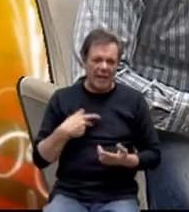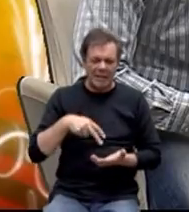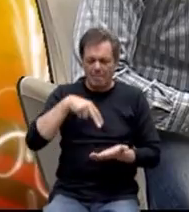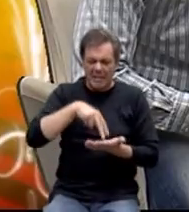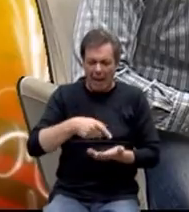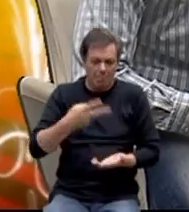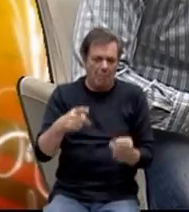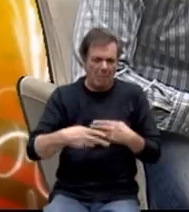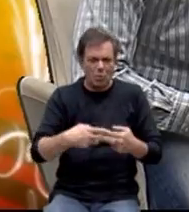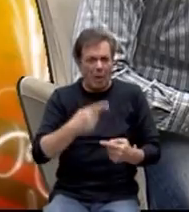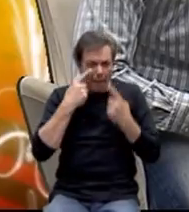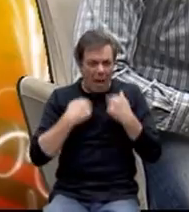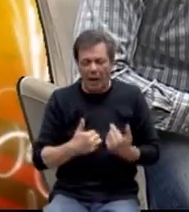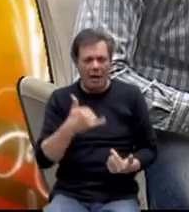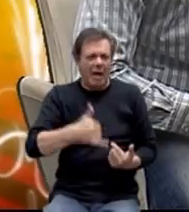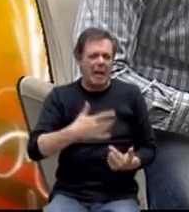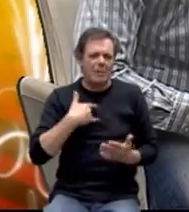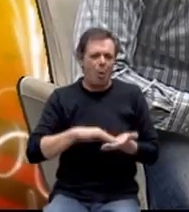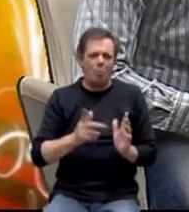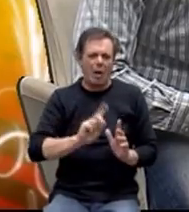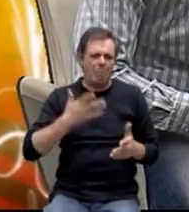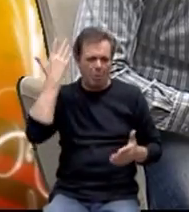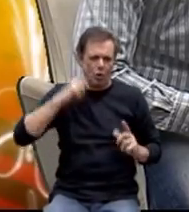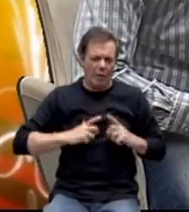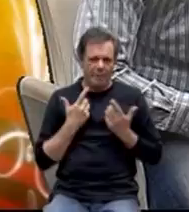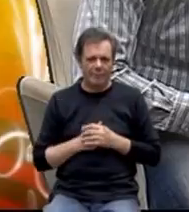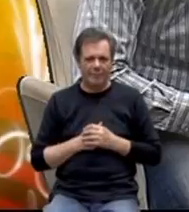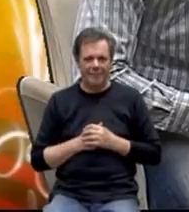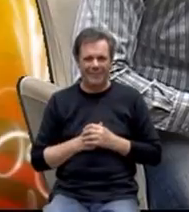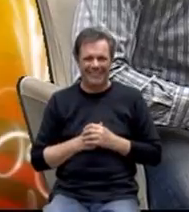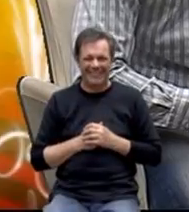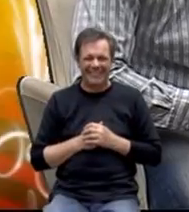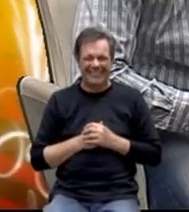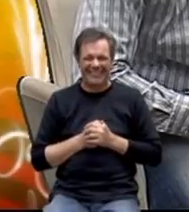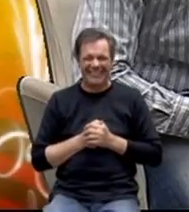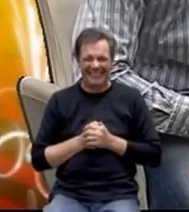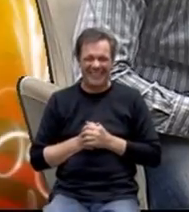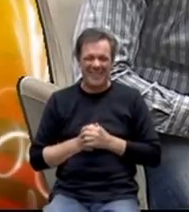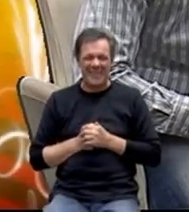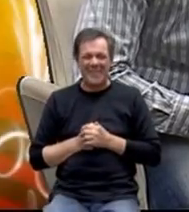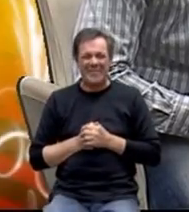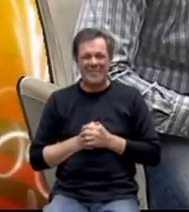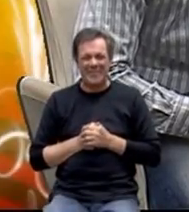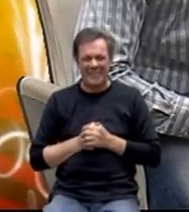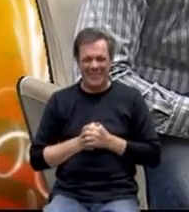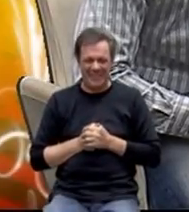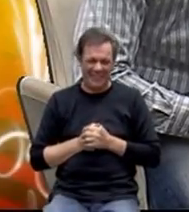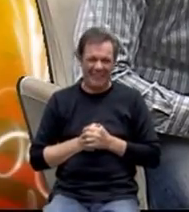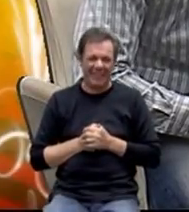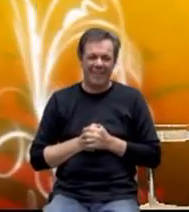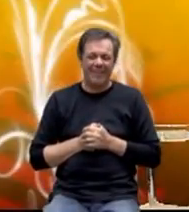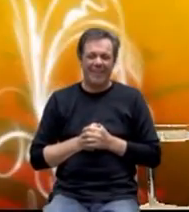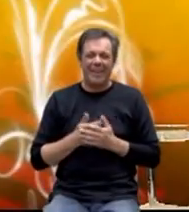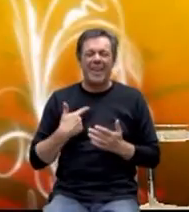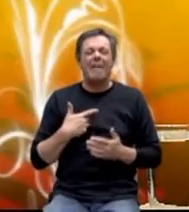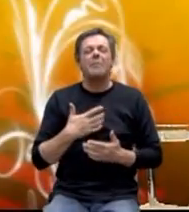i plakala, njega danas ne bi bilo. Da, točno. Ani evo, ovog piloda. Ani vas ovdje sa mnom u emisiji. Ja vam